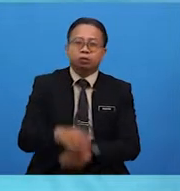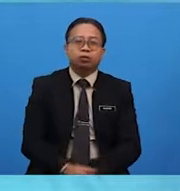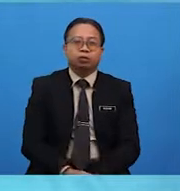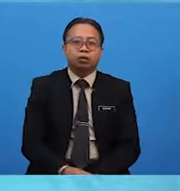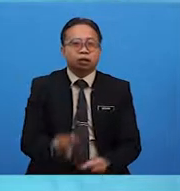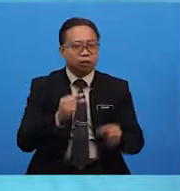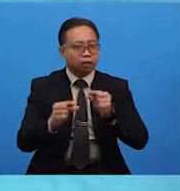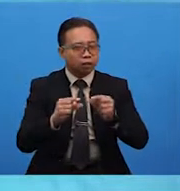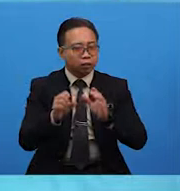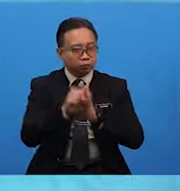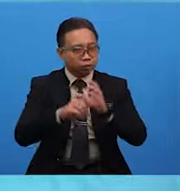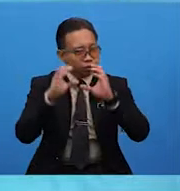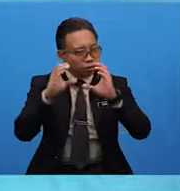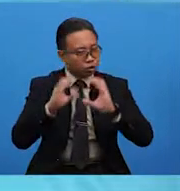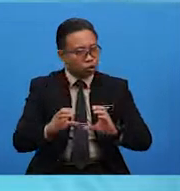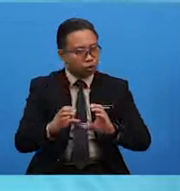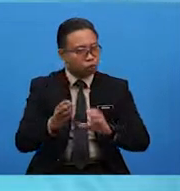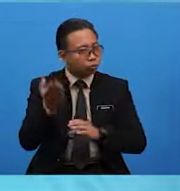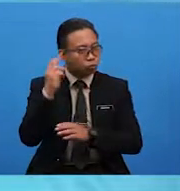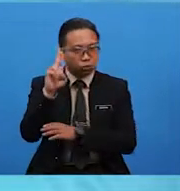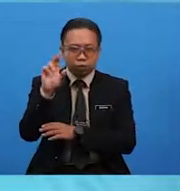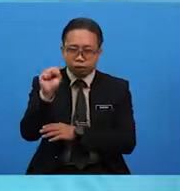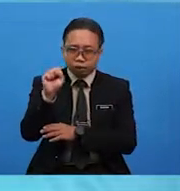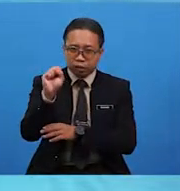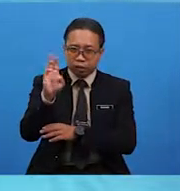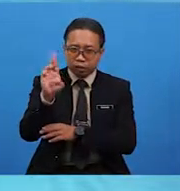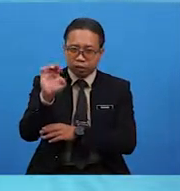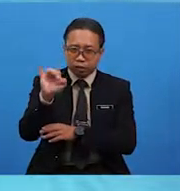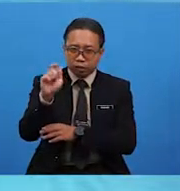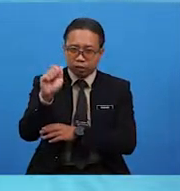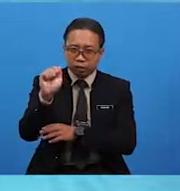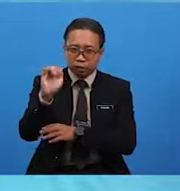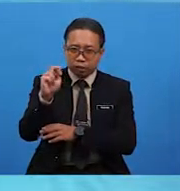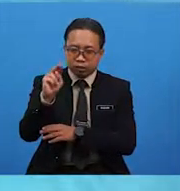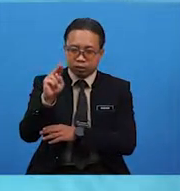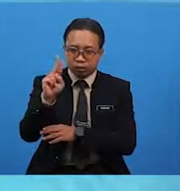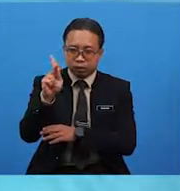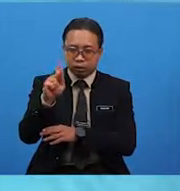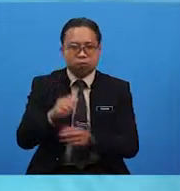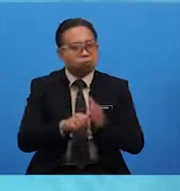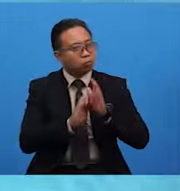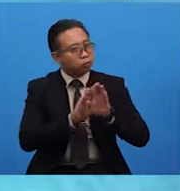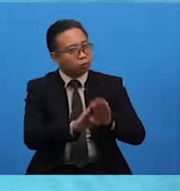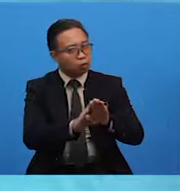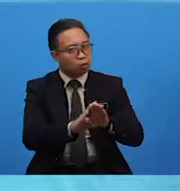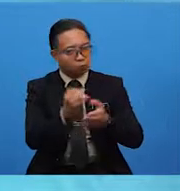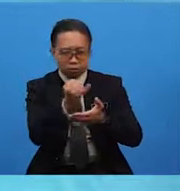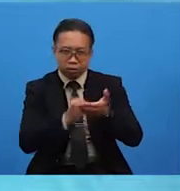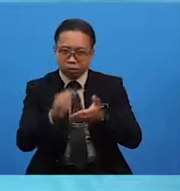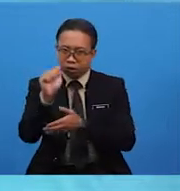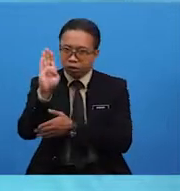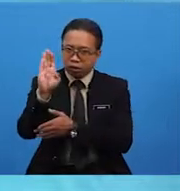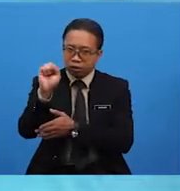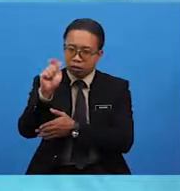bergerak cerdas dipiten dan Amerika Syarikat gaya ini menunjukkan sikap menolak seni abstrak dan menuju